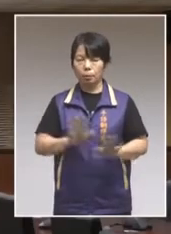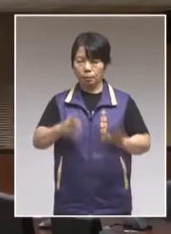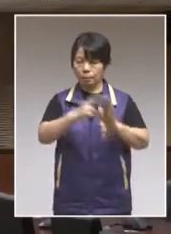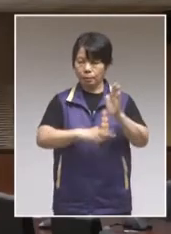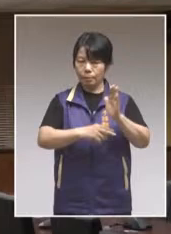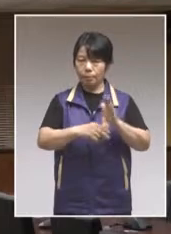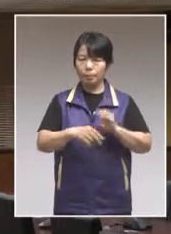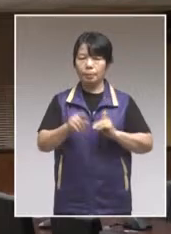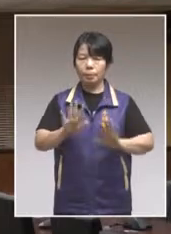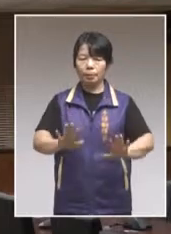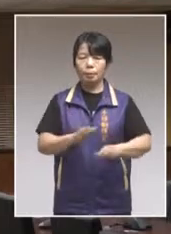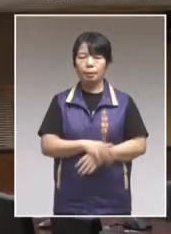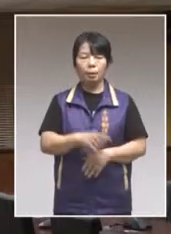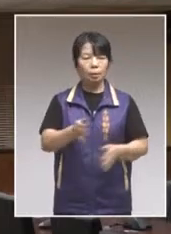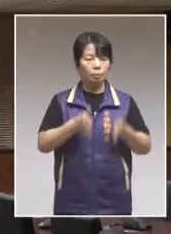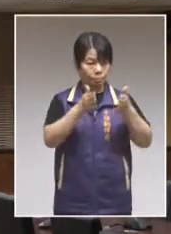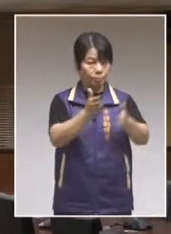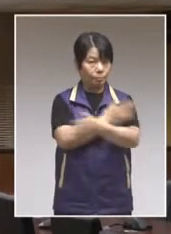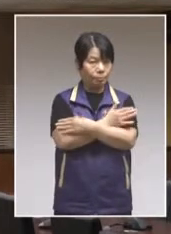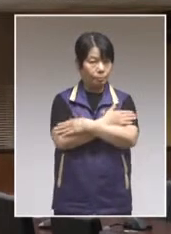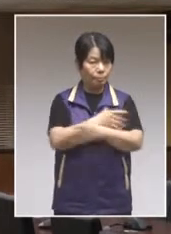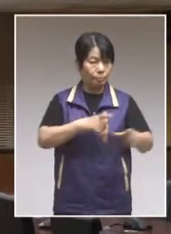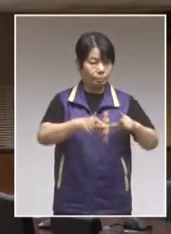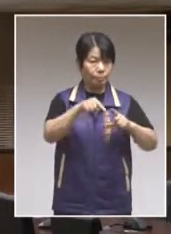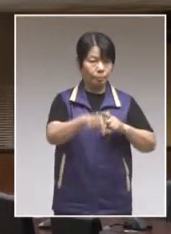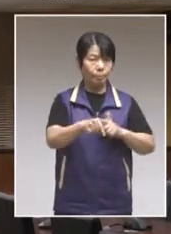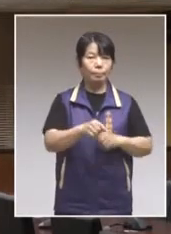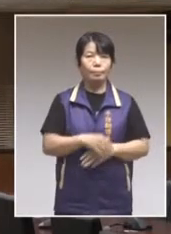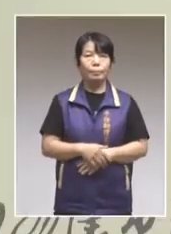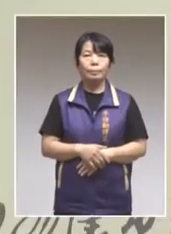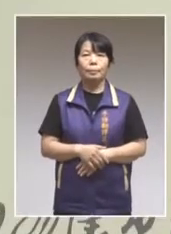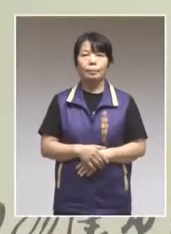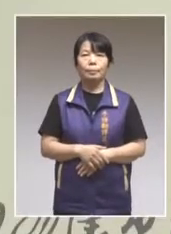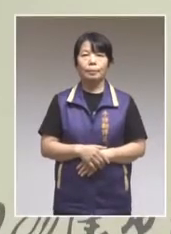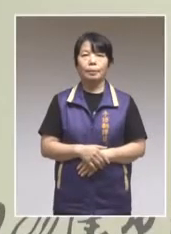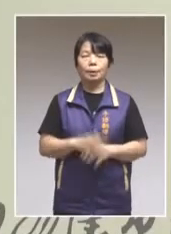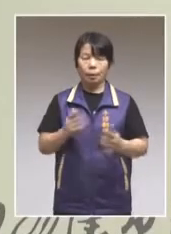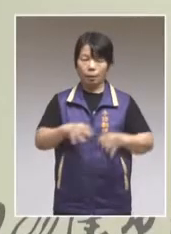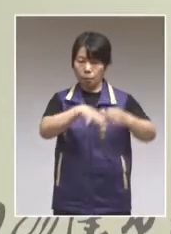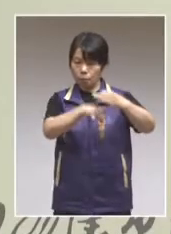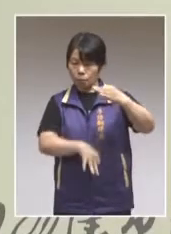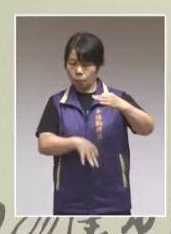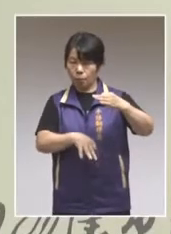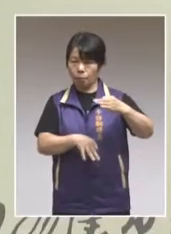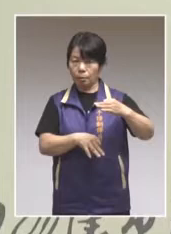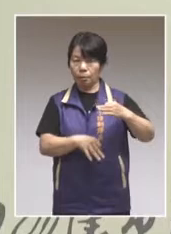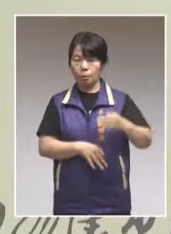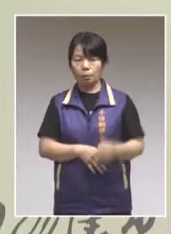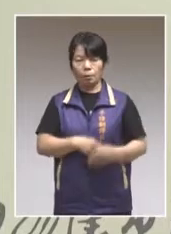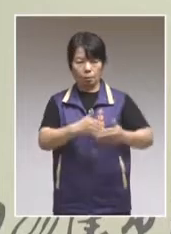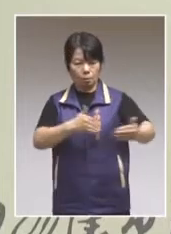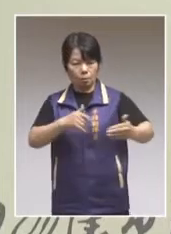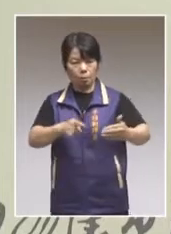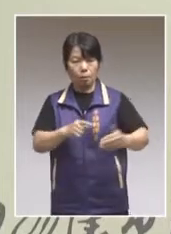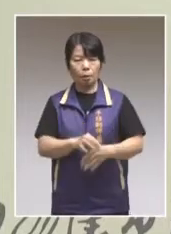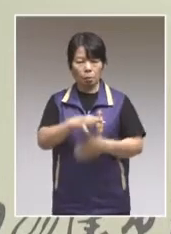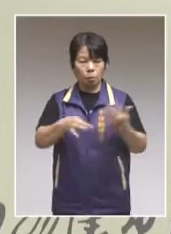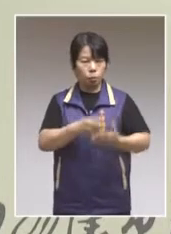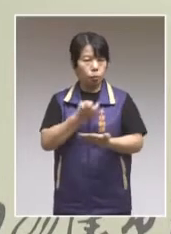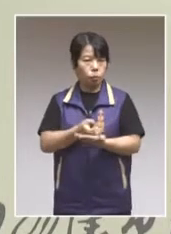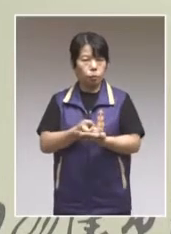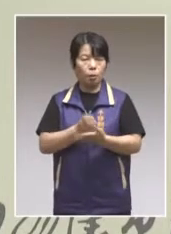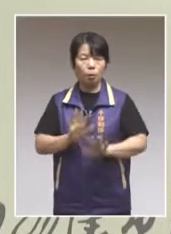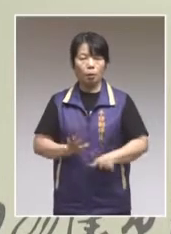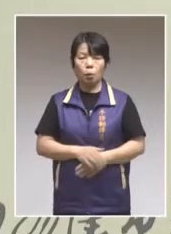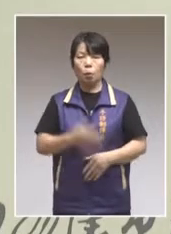明一下，因为都是幼稚园，所以都因为幼稚园，所以我们在狂烈隔离，我们的标准是比较严格就是说，假如